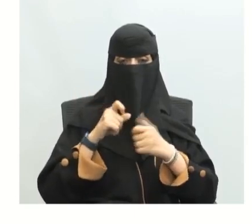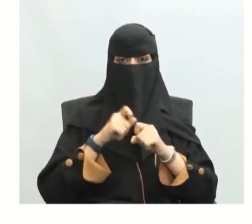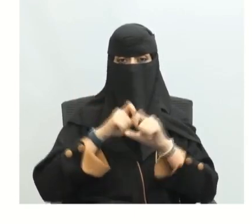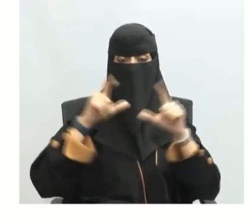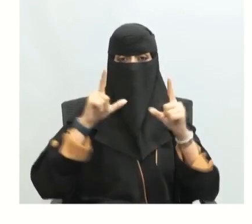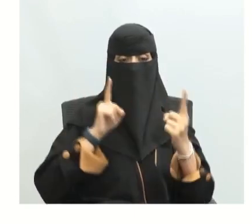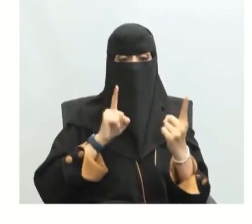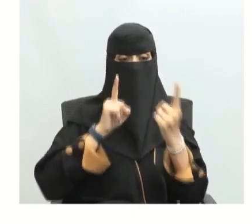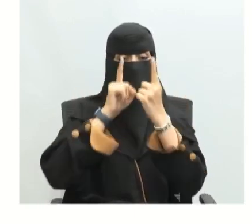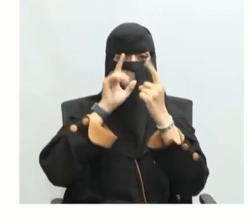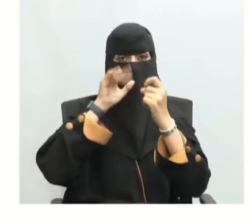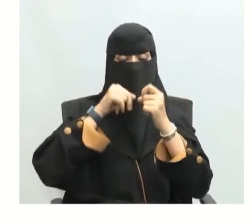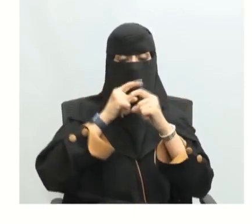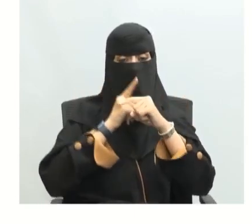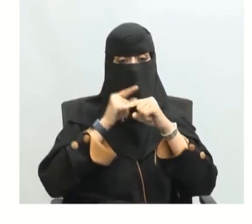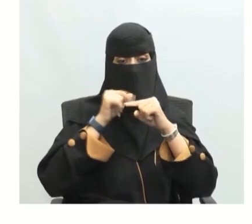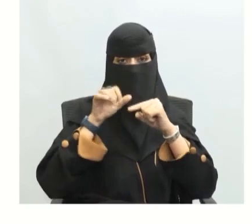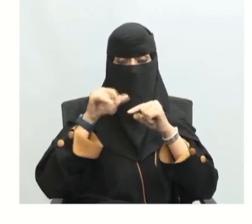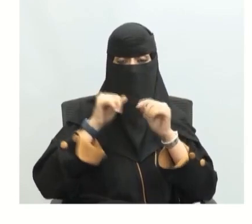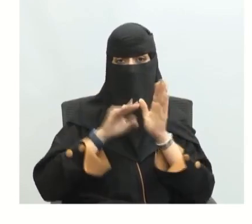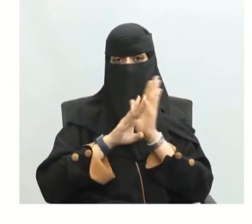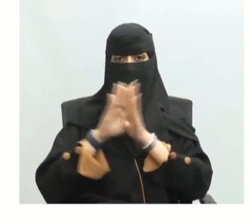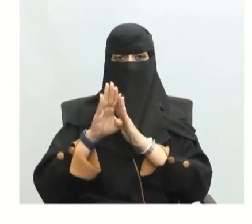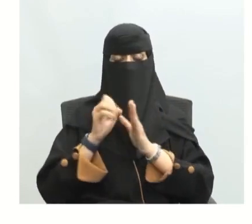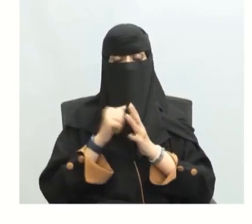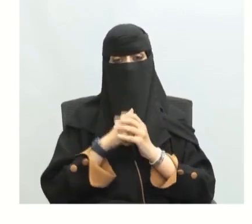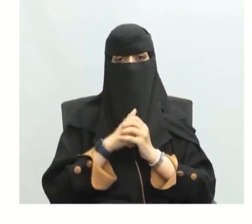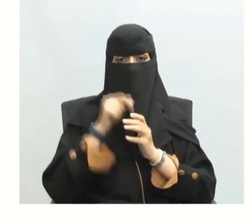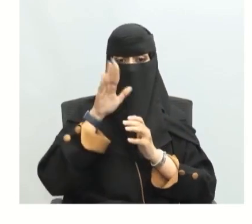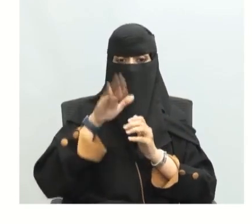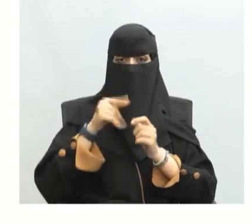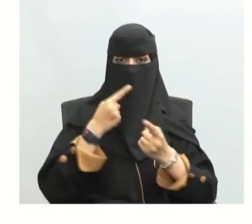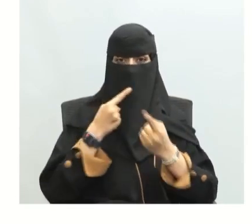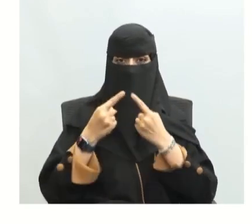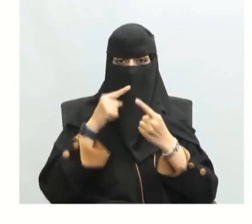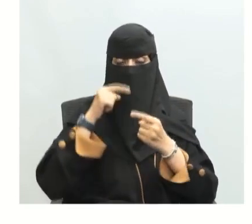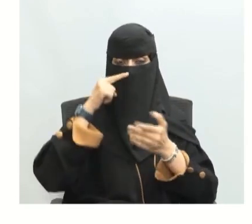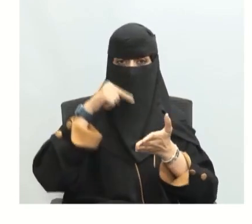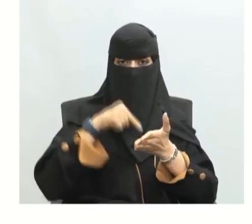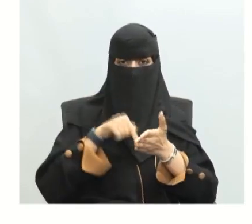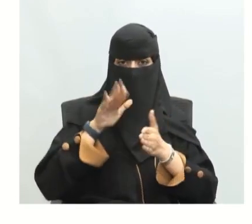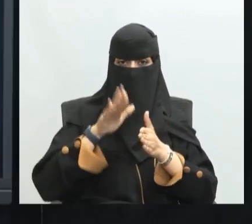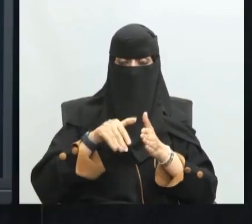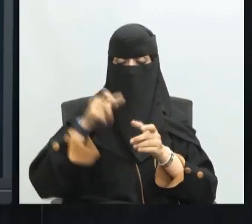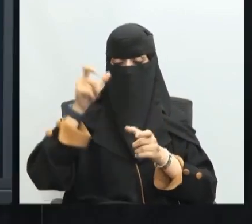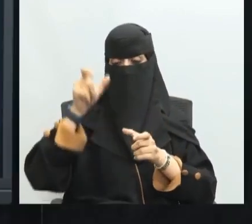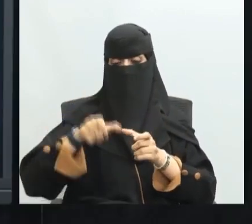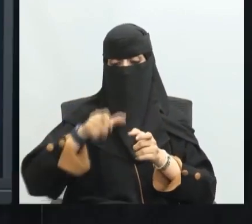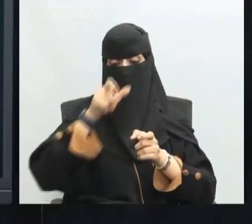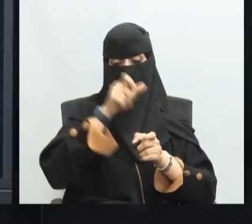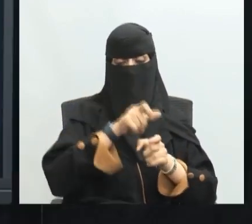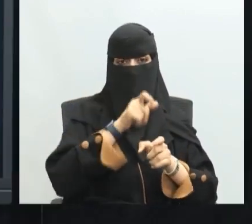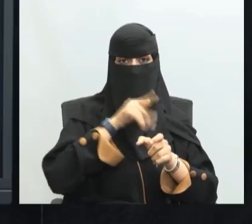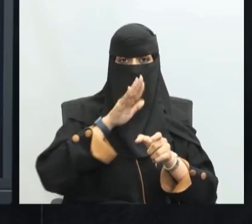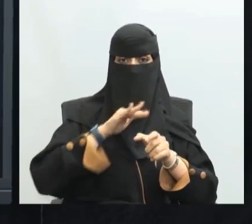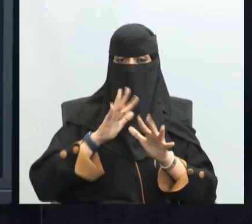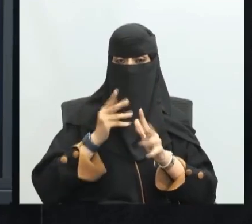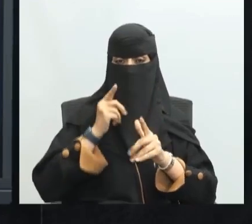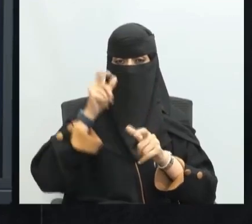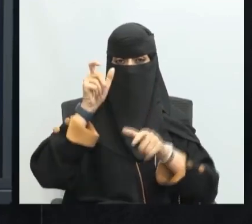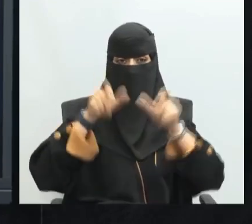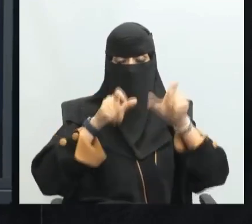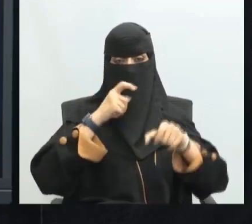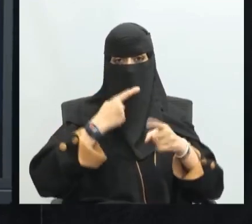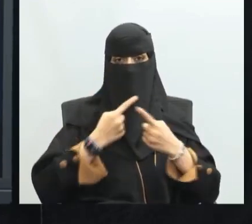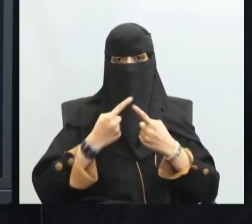ابراز المواقف الايجابيه لان كما ذكرنا ان الحوار لابد لوجود اركان الحوار كما نعلم ما هي اركان